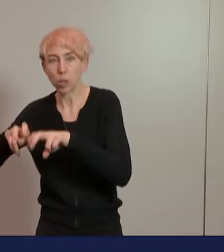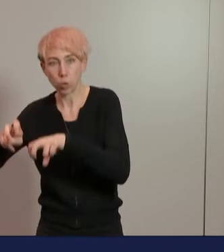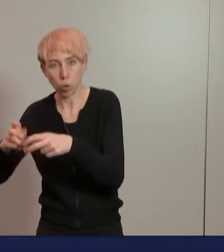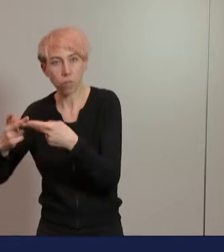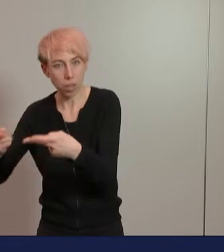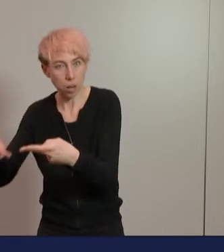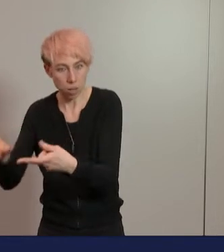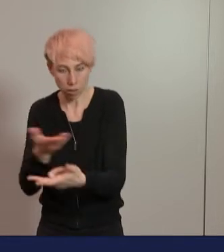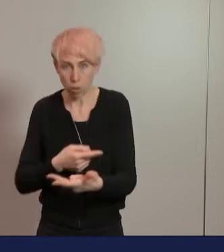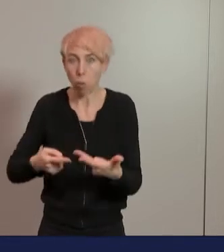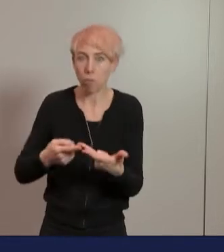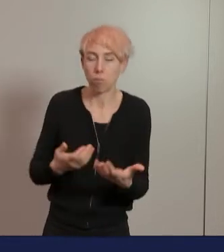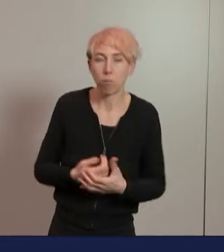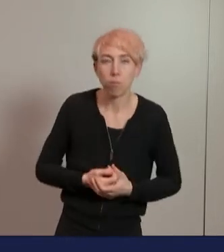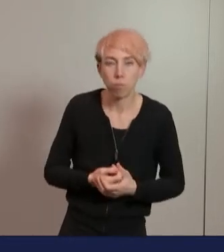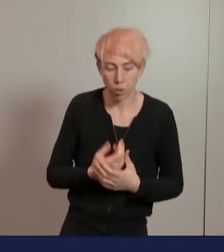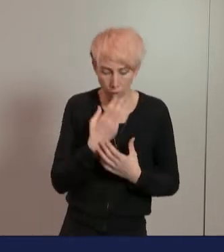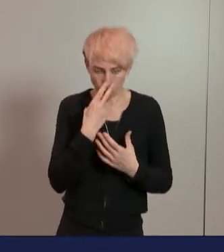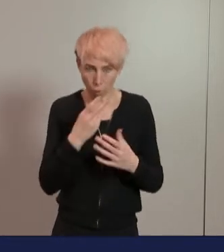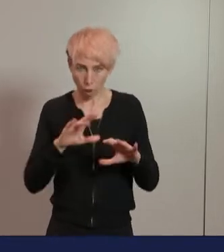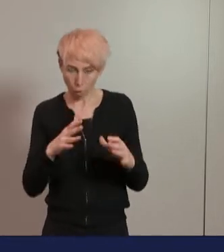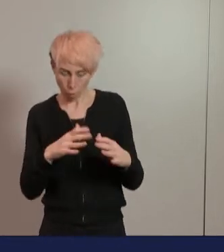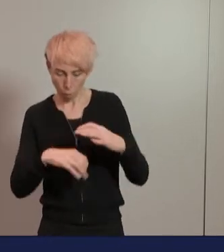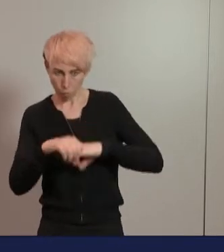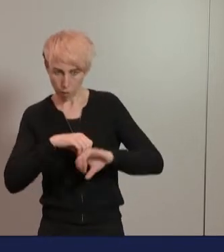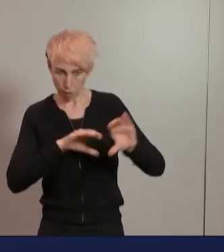Vous pourrez voir ici la répartition des investissements prévus sur le mandat par pôle.